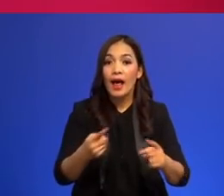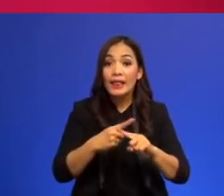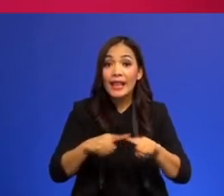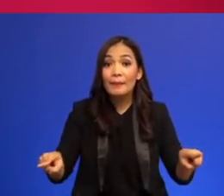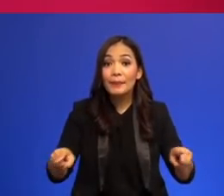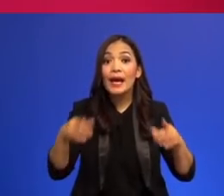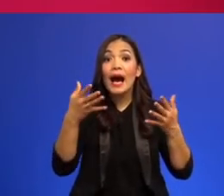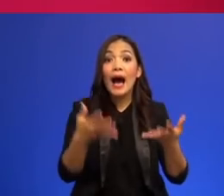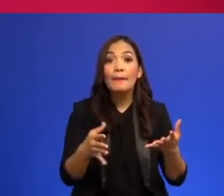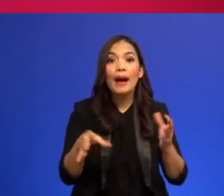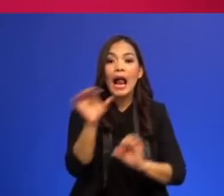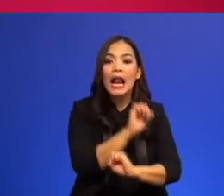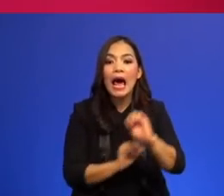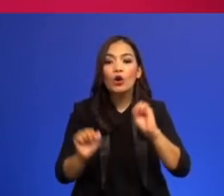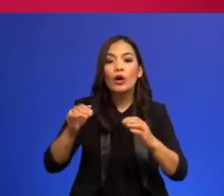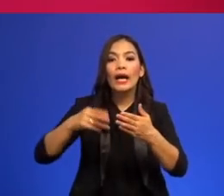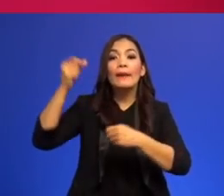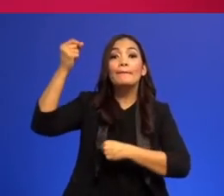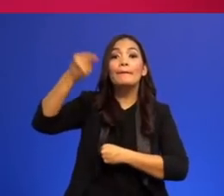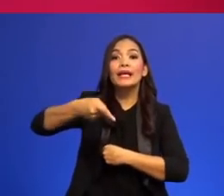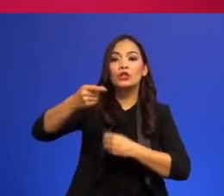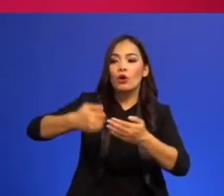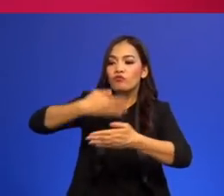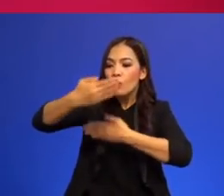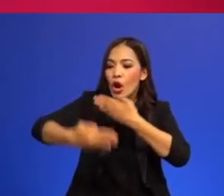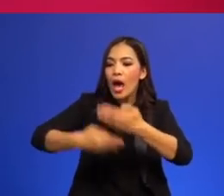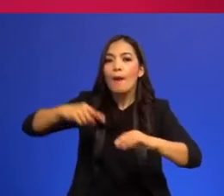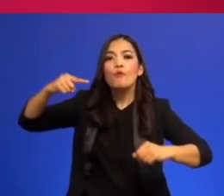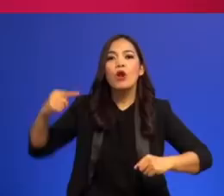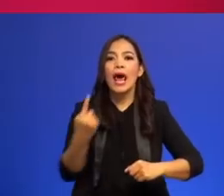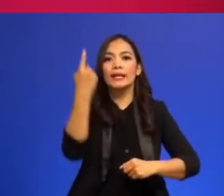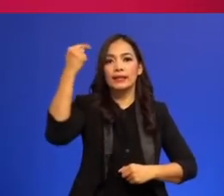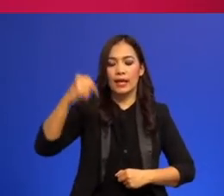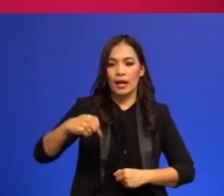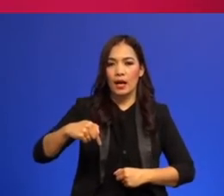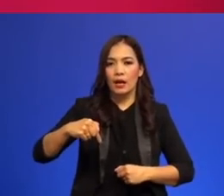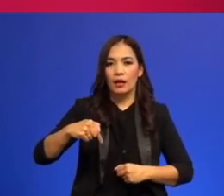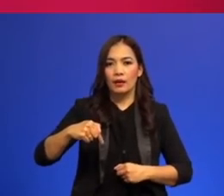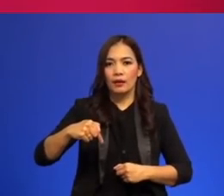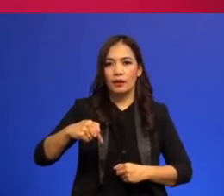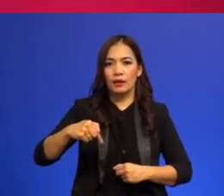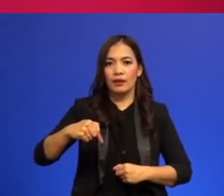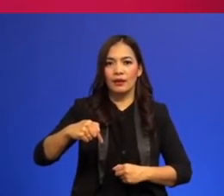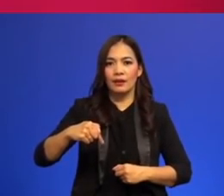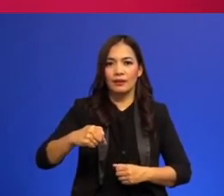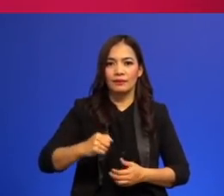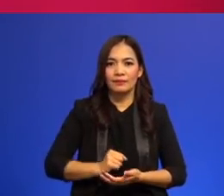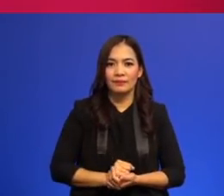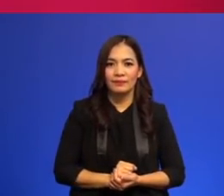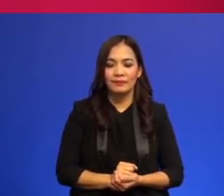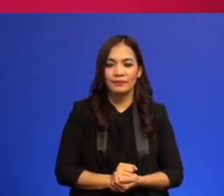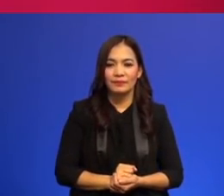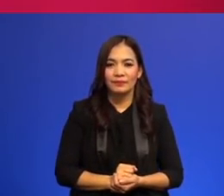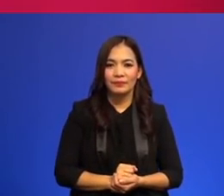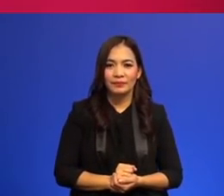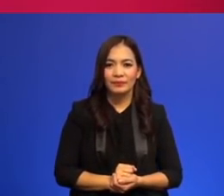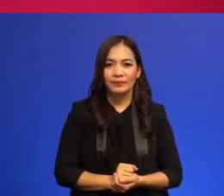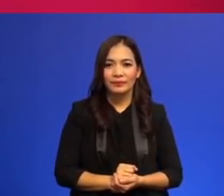Tapi apa yang akan kamu lakukan nanti yang kamu harus mulai sekarang. Kok jadi emosi?